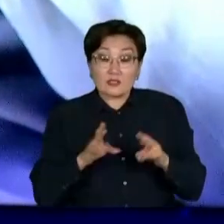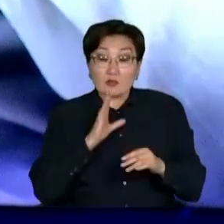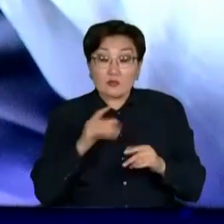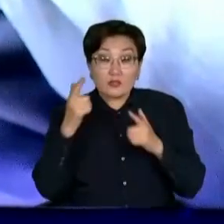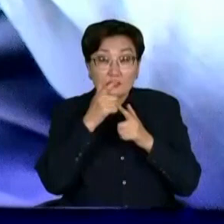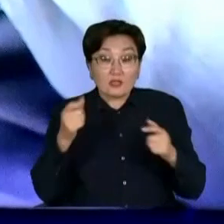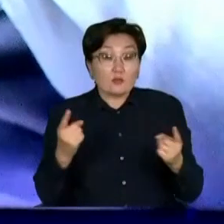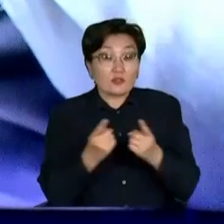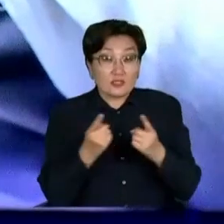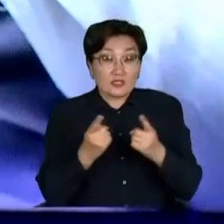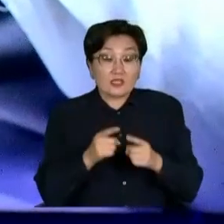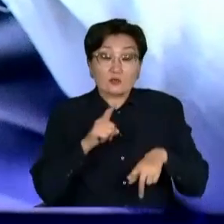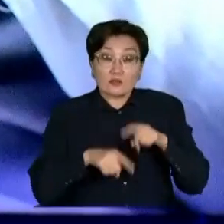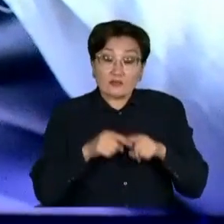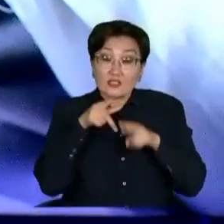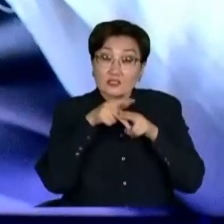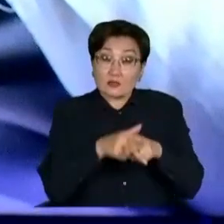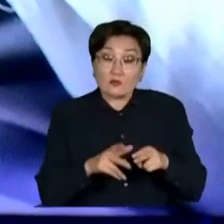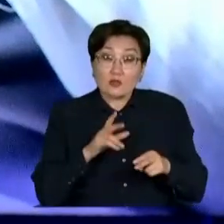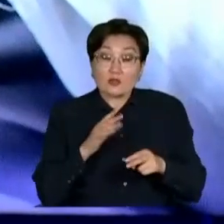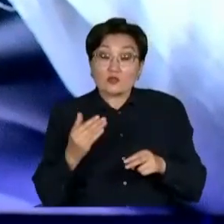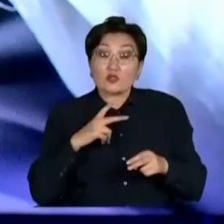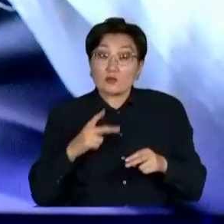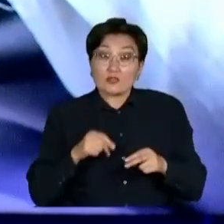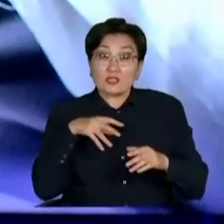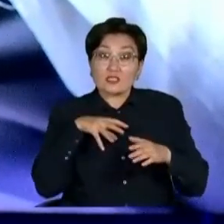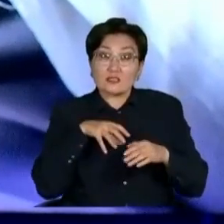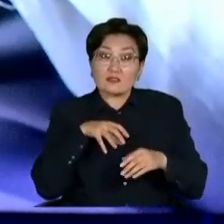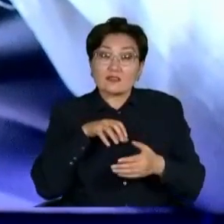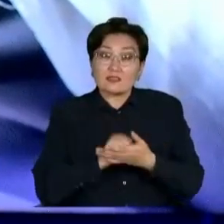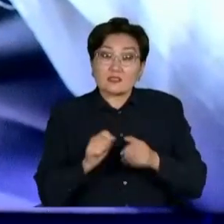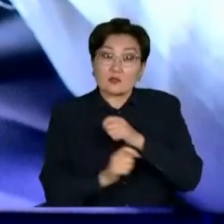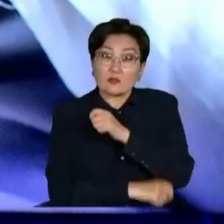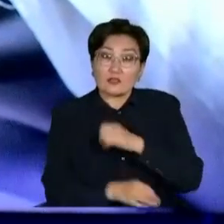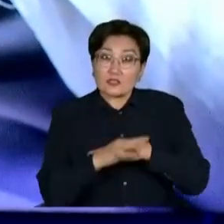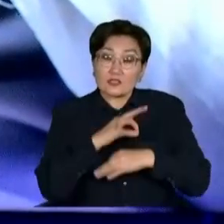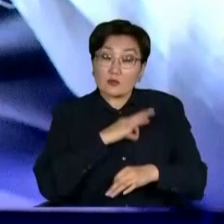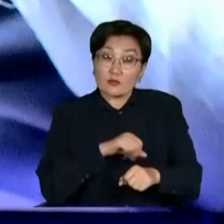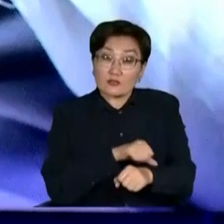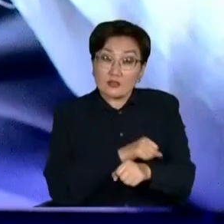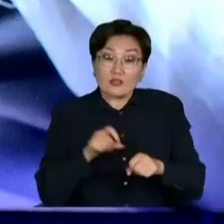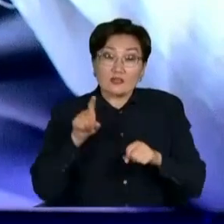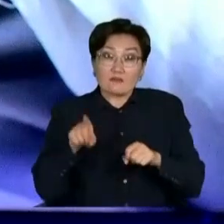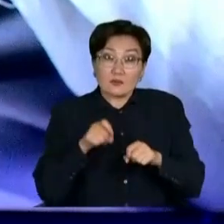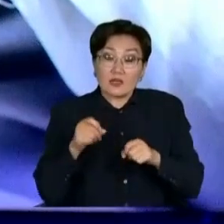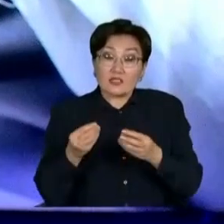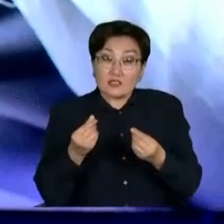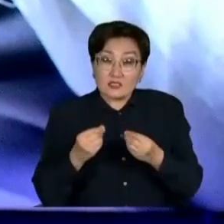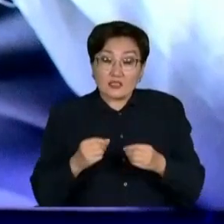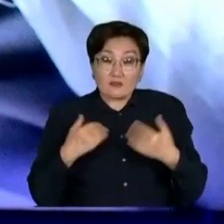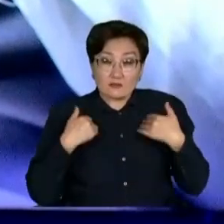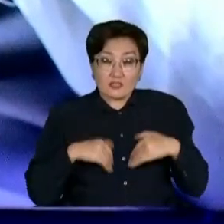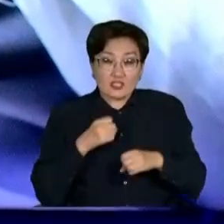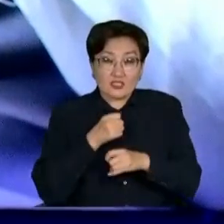что одноклассники и их родственники заставляли ее дочь заниматься проституцией, употреблять наркотики, вымогали деньги и